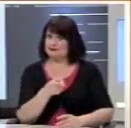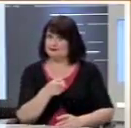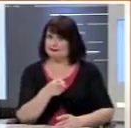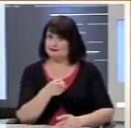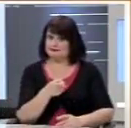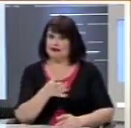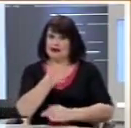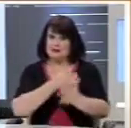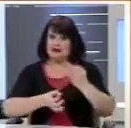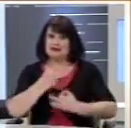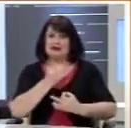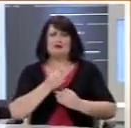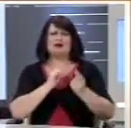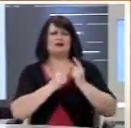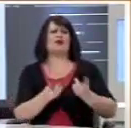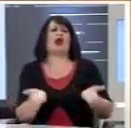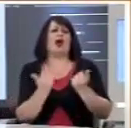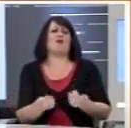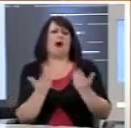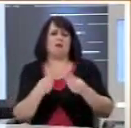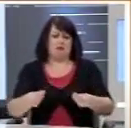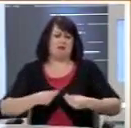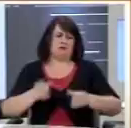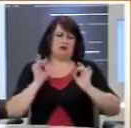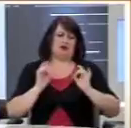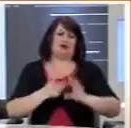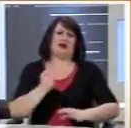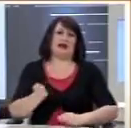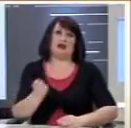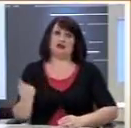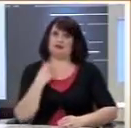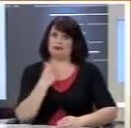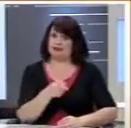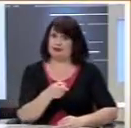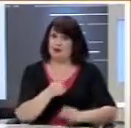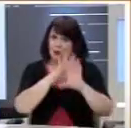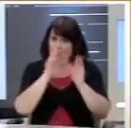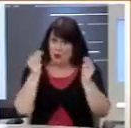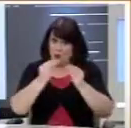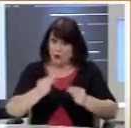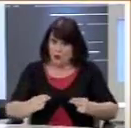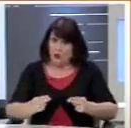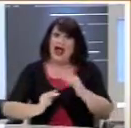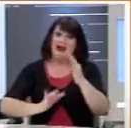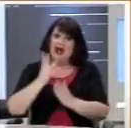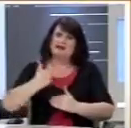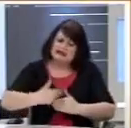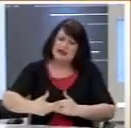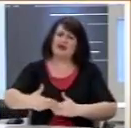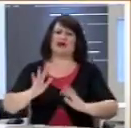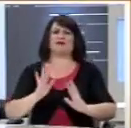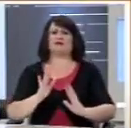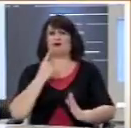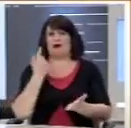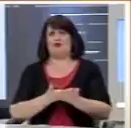όπως λέγατε, ότι δεν θα κλείσει η συμφωνία, δεν θα πάρουμε τίποτα για το χρέος. Όλα τα στοιχεία λένε ότι θα έρθει αυτή η ανάπτυξη. Το λένε